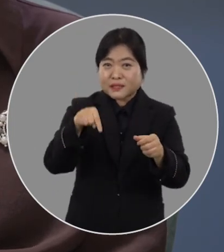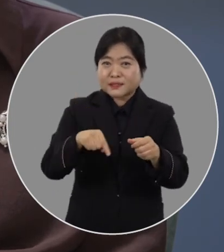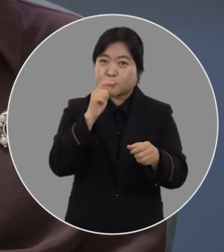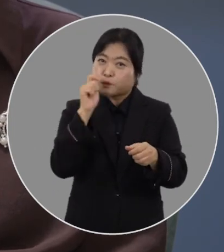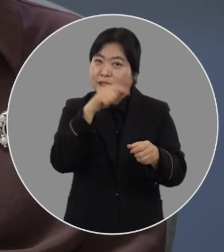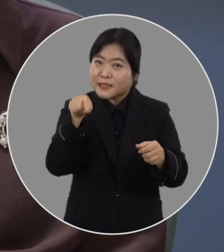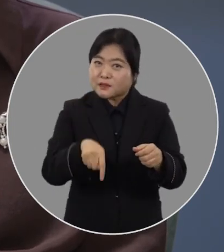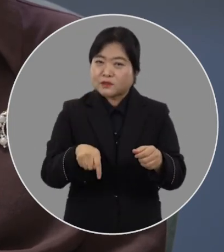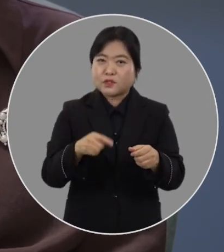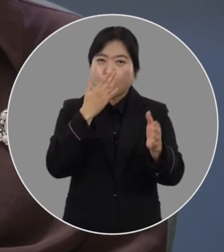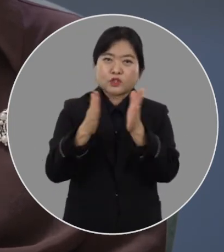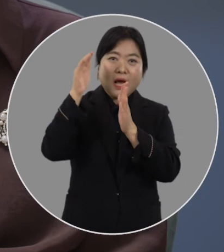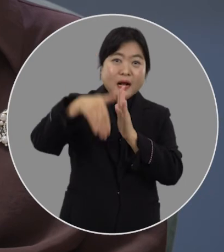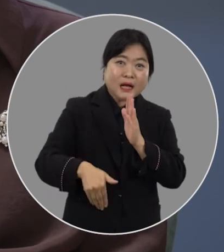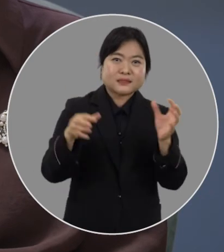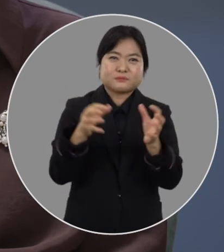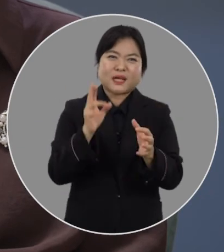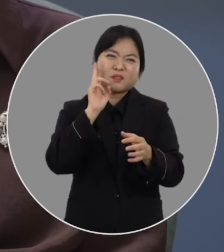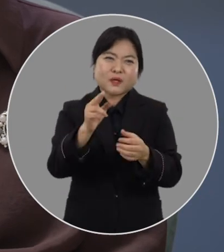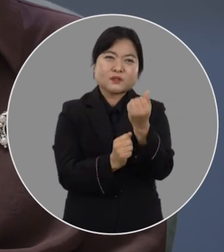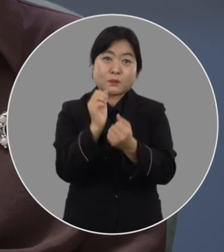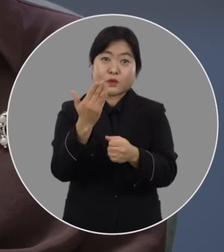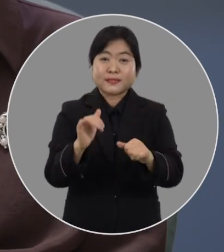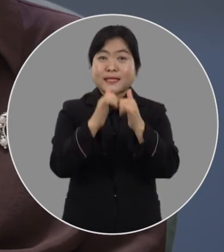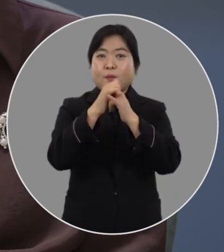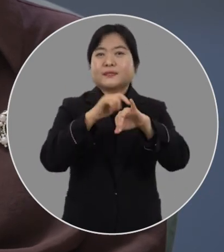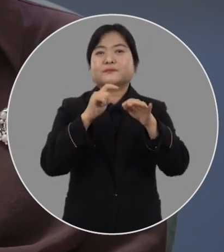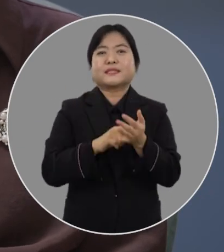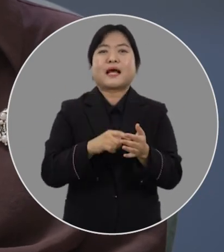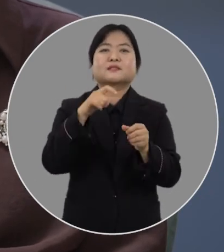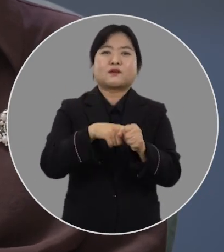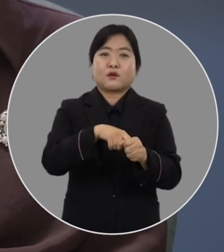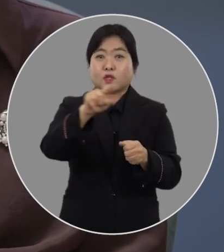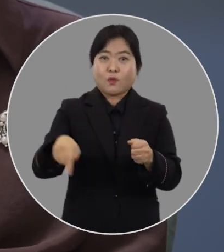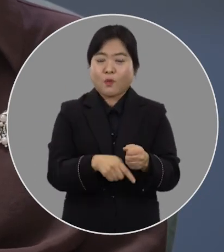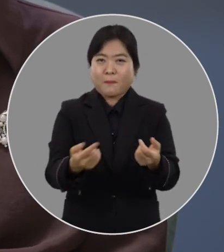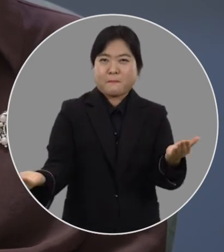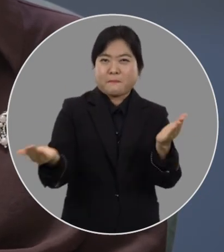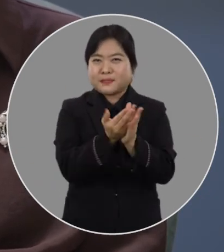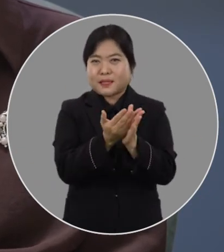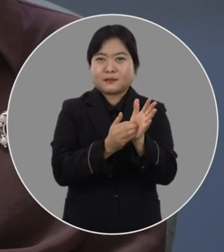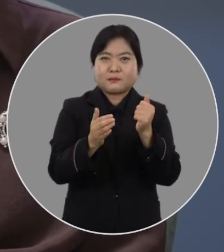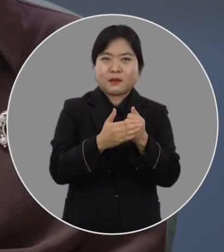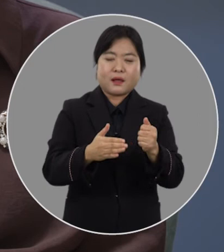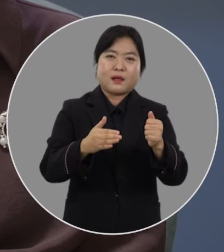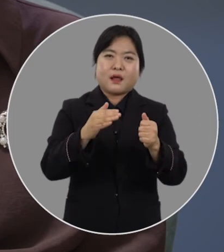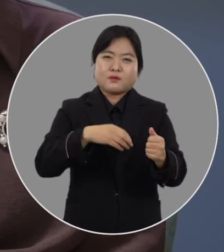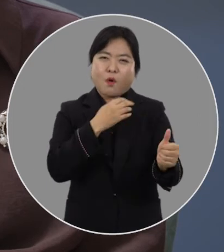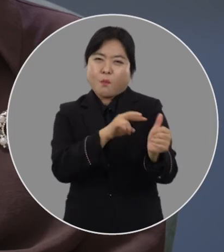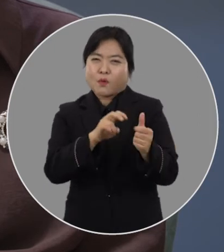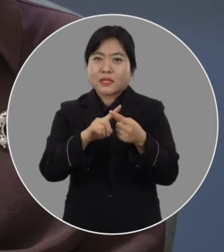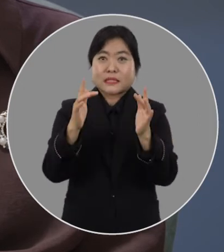집단 극화로 설명되는 사회심리학적 기제와 맞물리면서 혐오 표현이 인터넷에서